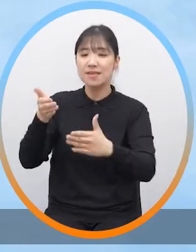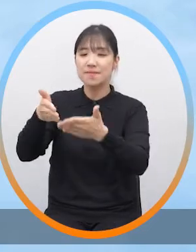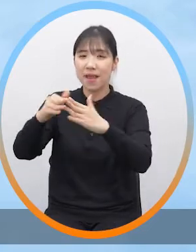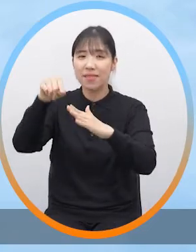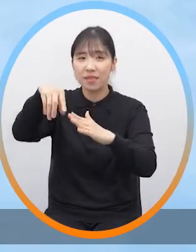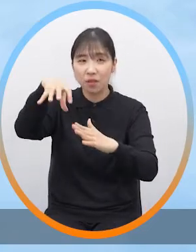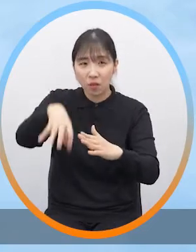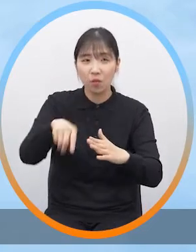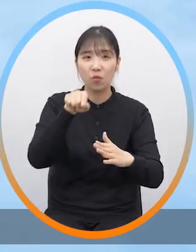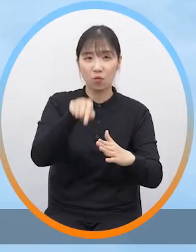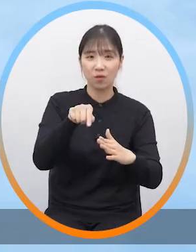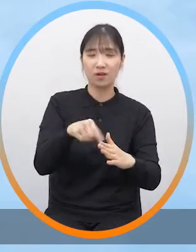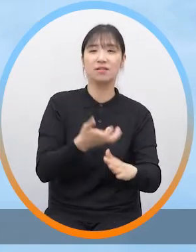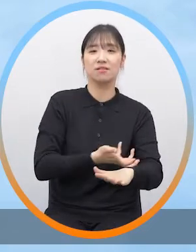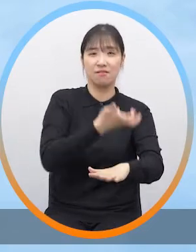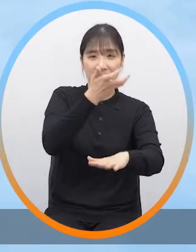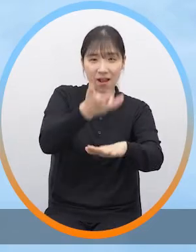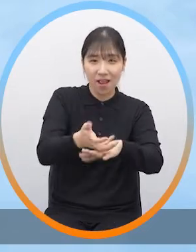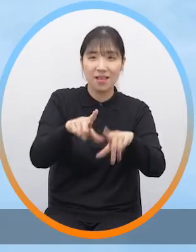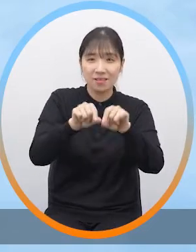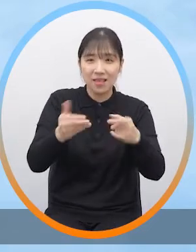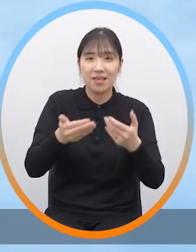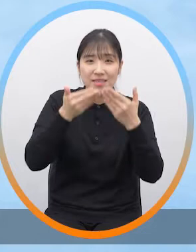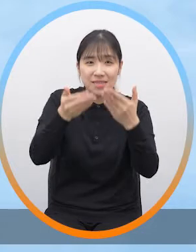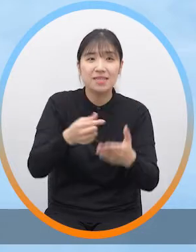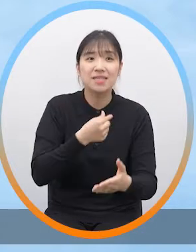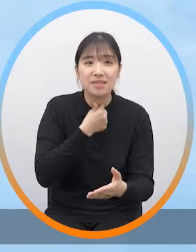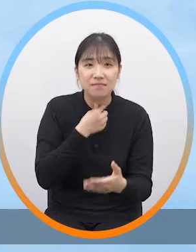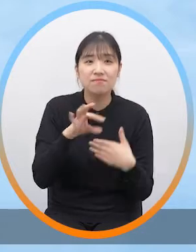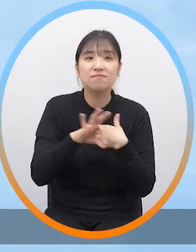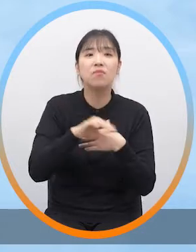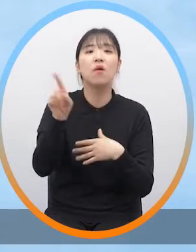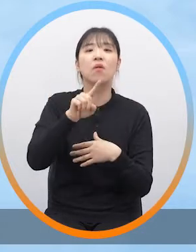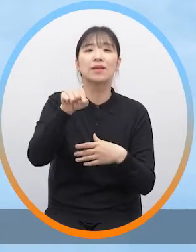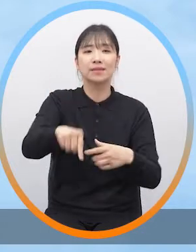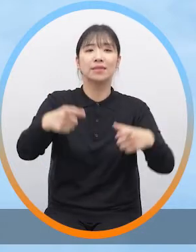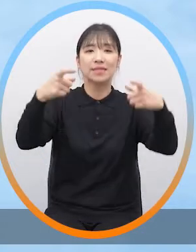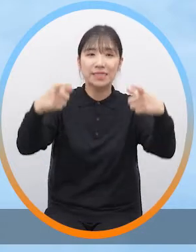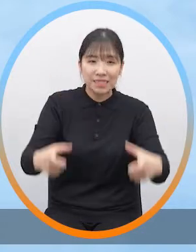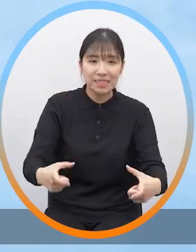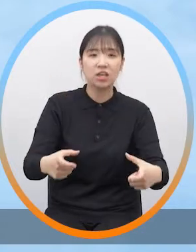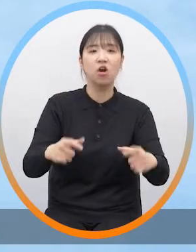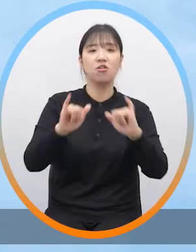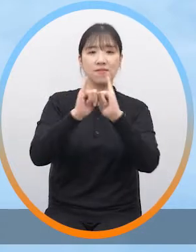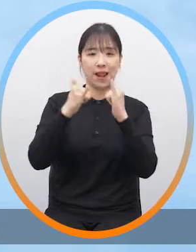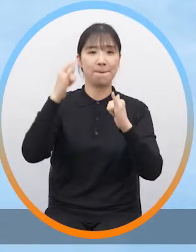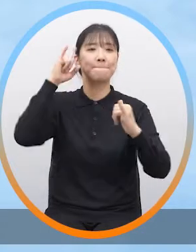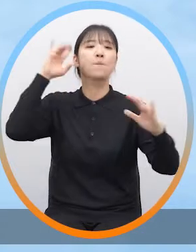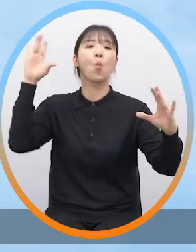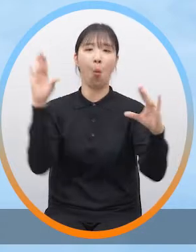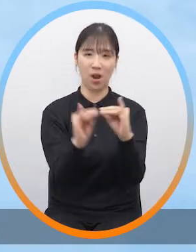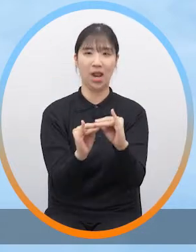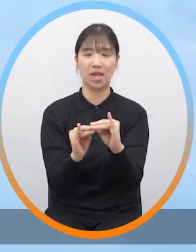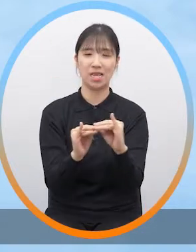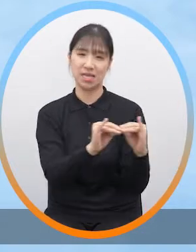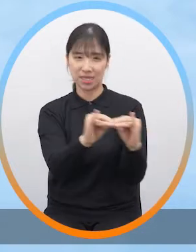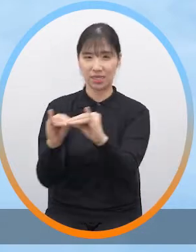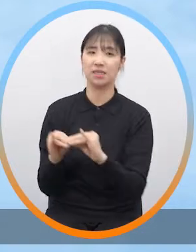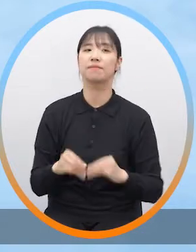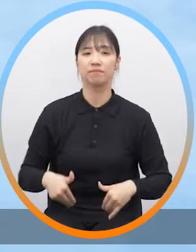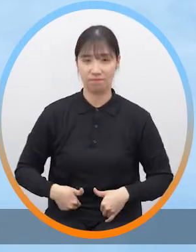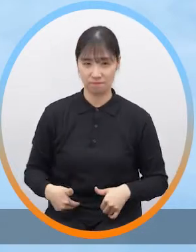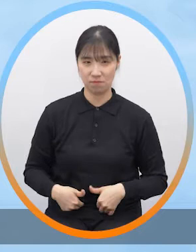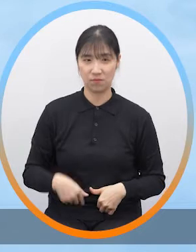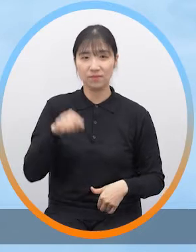서원에 그분의 그 신주가 들어가서 제사를 지내려면 그 지역 사족들이 동의를 해야 됩니다. 다시